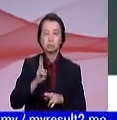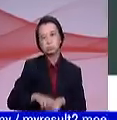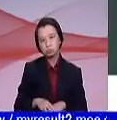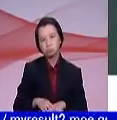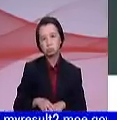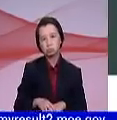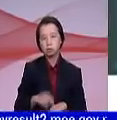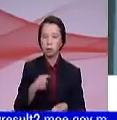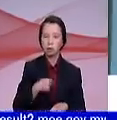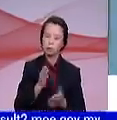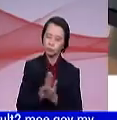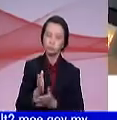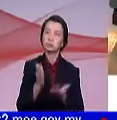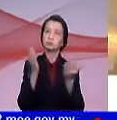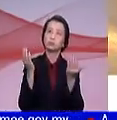berdoa.